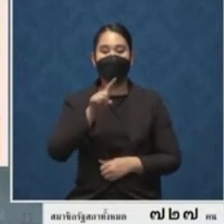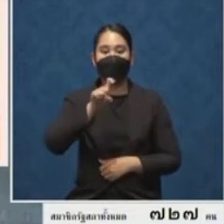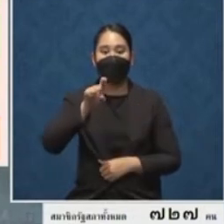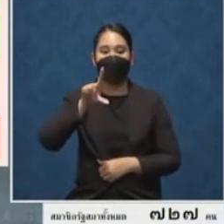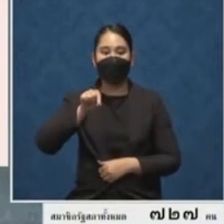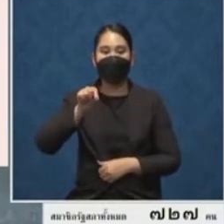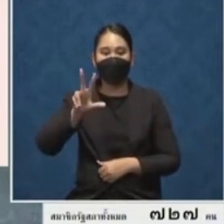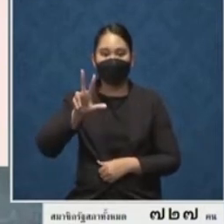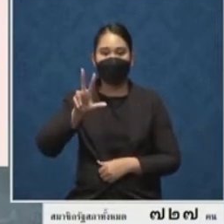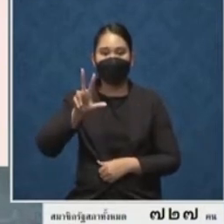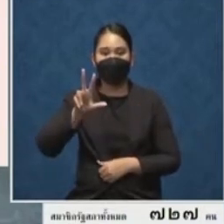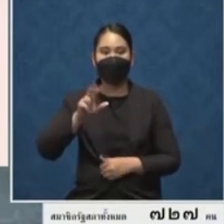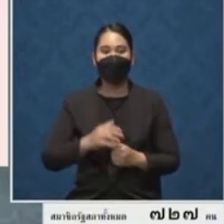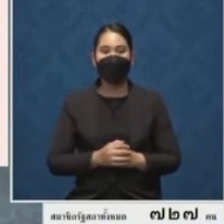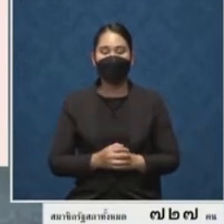เดชเดโช